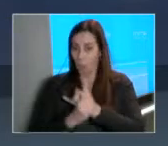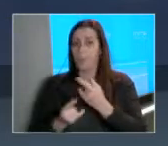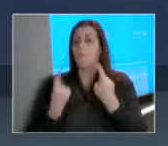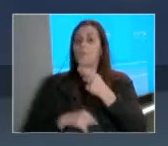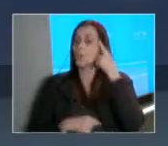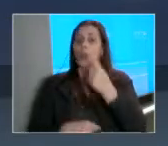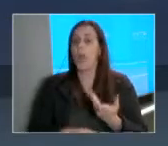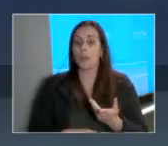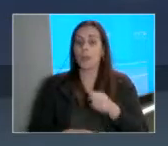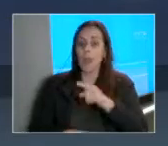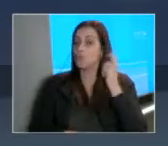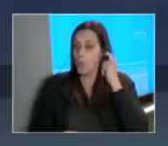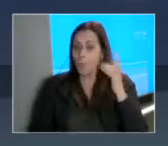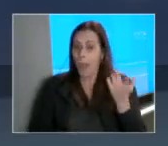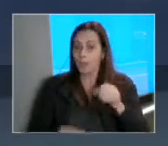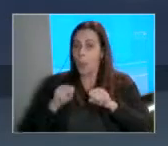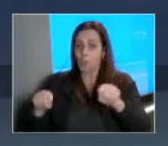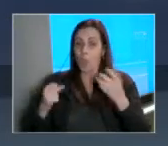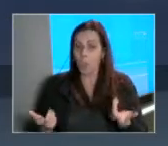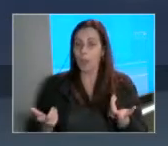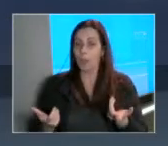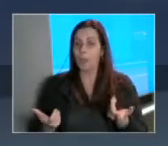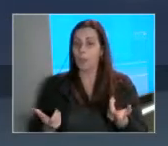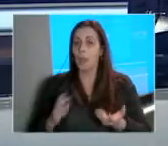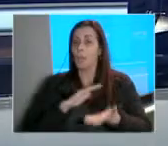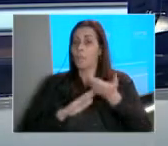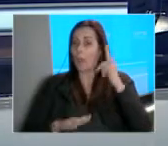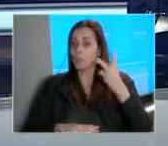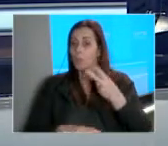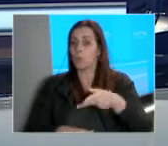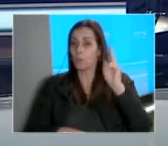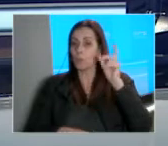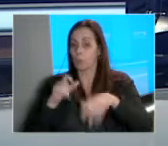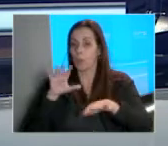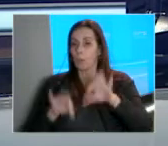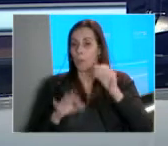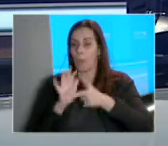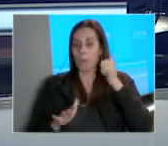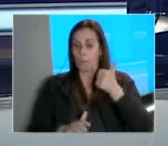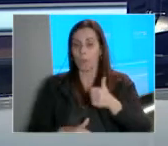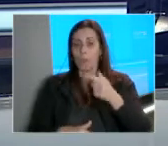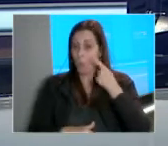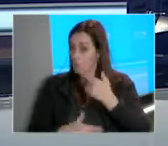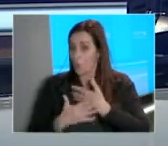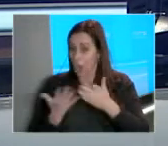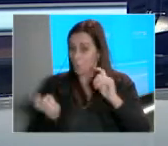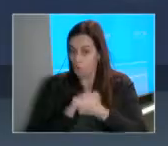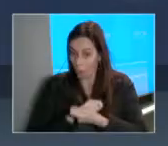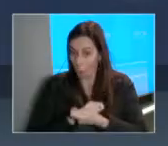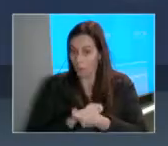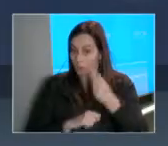מאיפה את יודעת את זה? כי ככה שמעת בסופר? כי הלכו בפעם הקודמת, בפעם השנייה, עוד יותר אנשים מהפעם הראשונה. יפה, וראו שאין